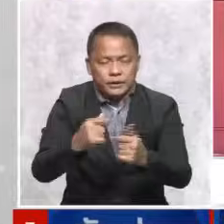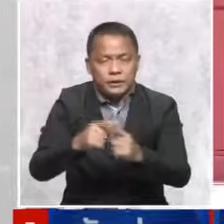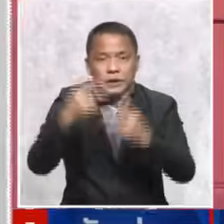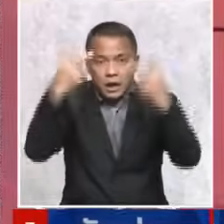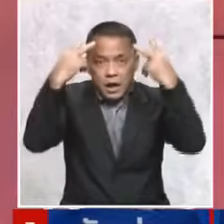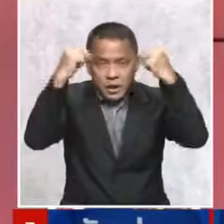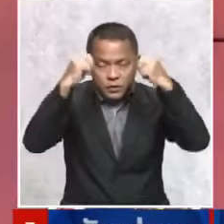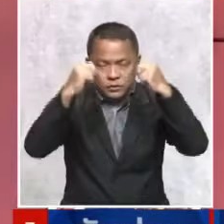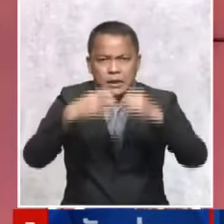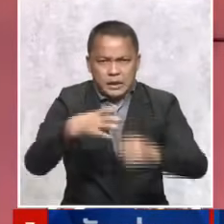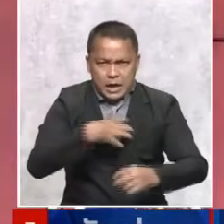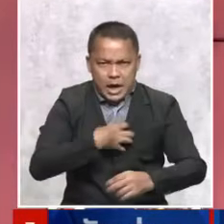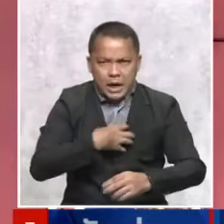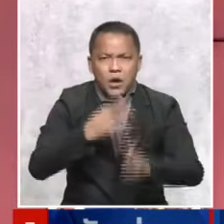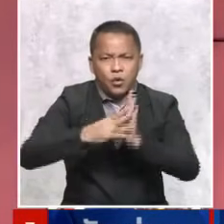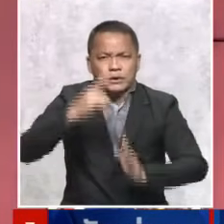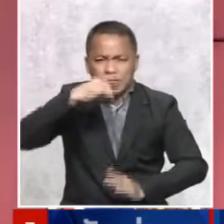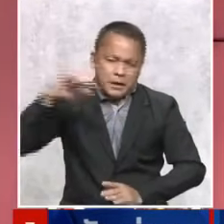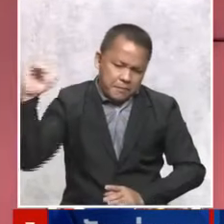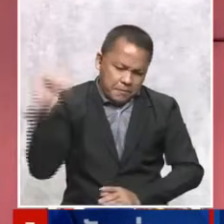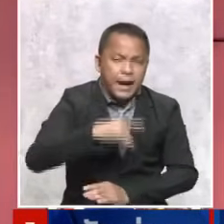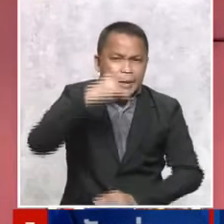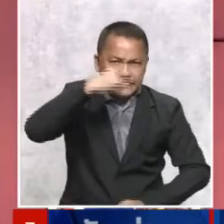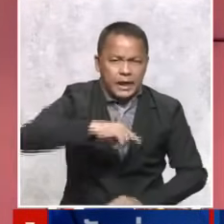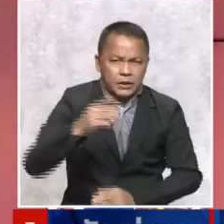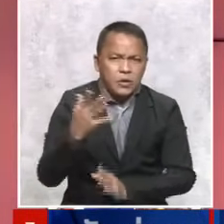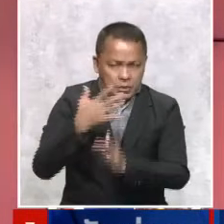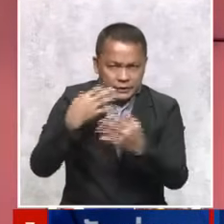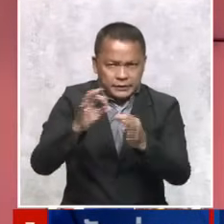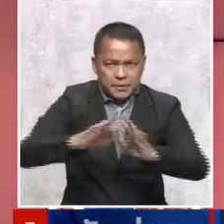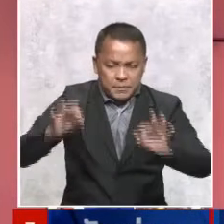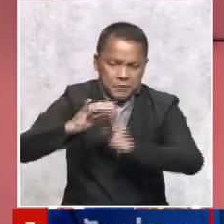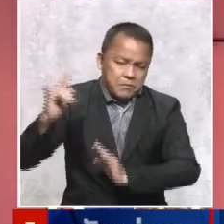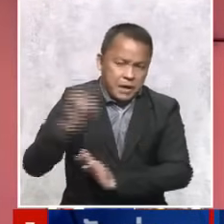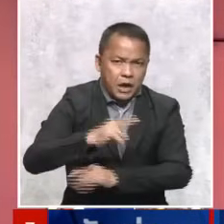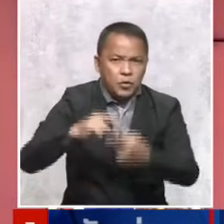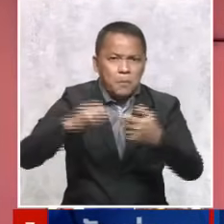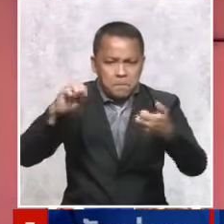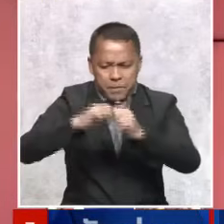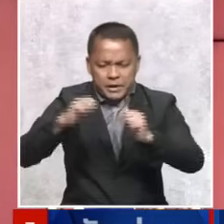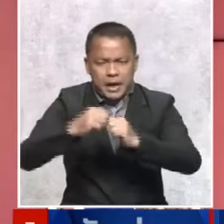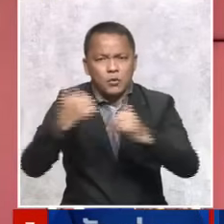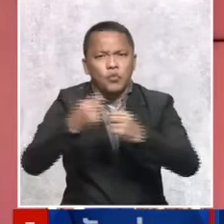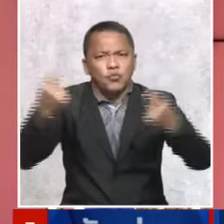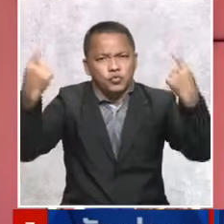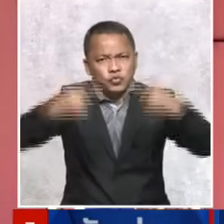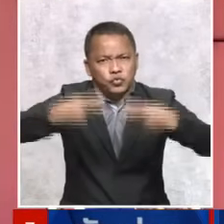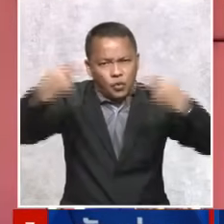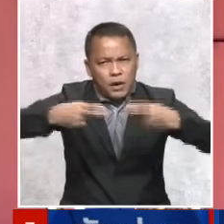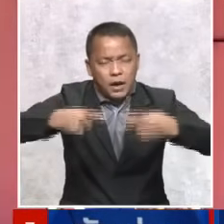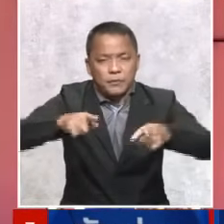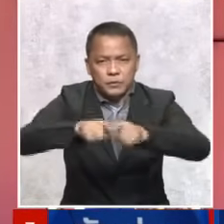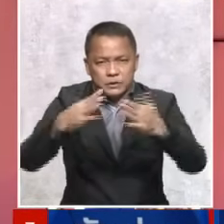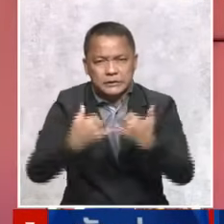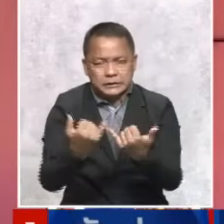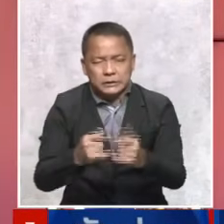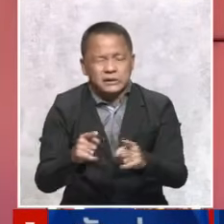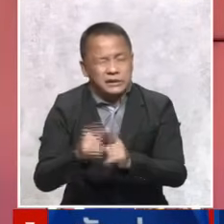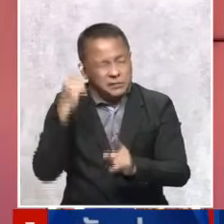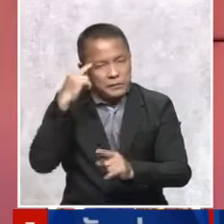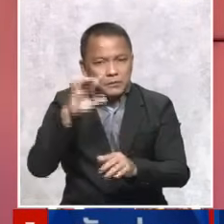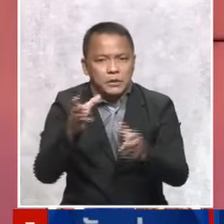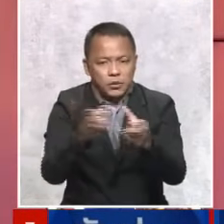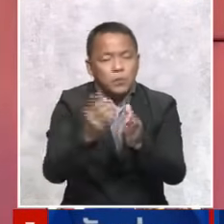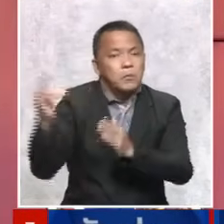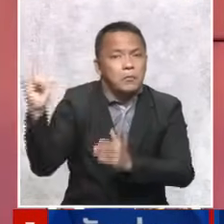นายกต้องการให้คนไทยกลับมาประเทศไทยก่อนเนื่องจากสถานการณ์อิสราเอลยังมีความรุนแรงขณะนี้มีบ